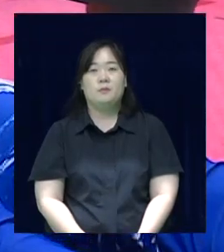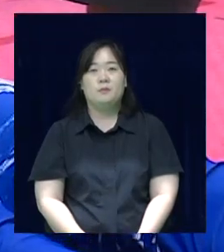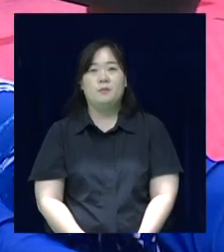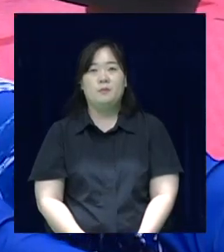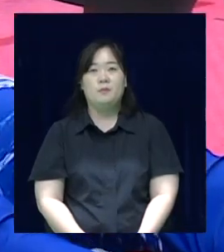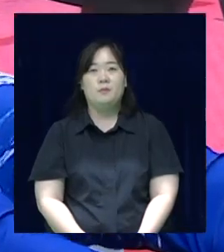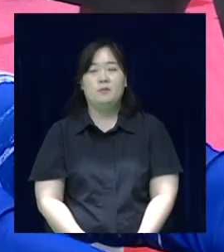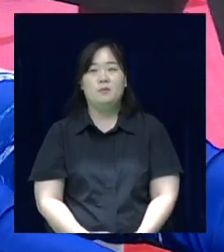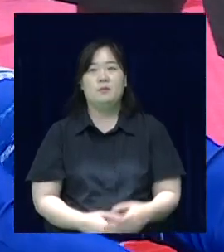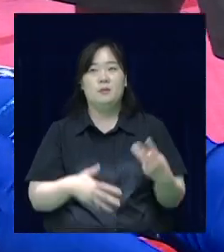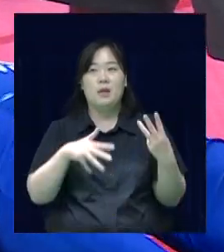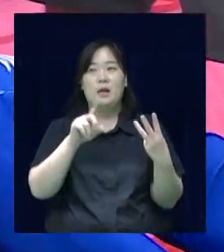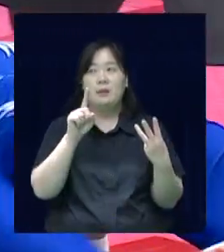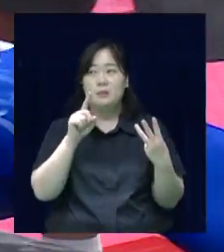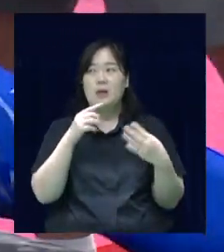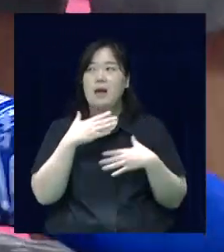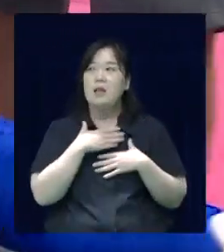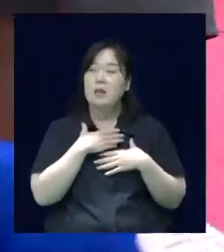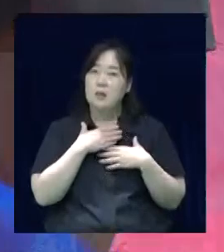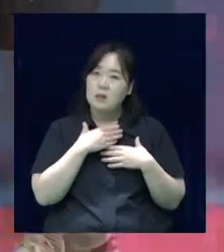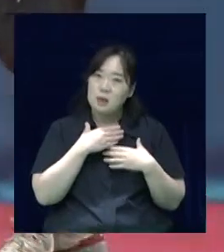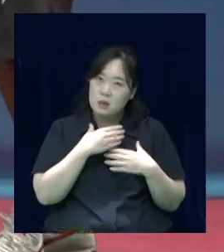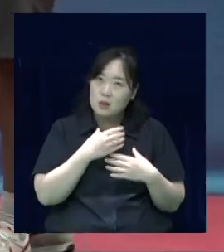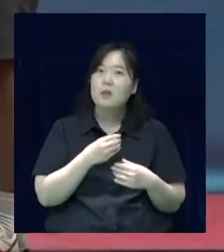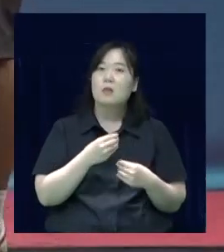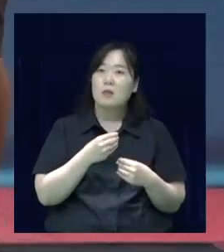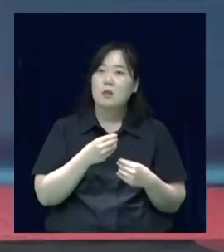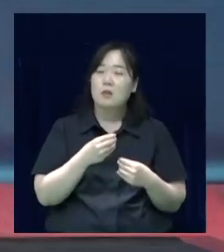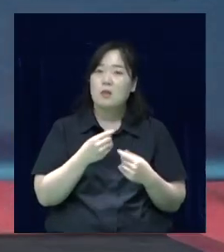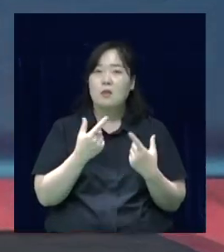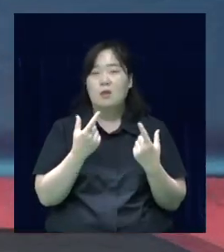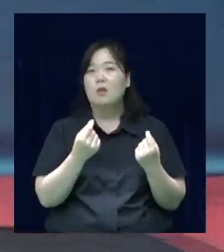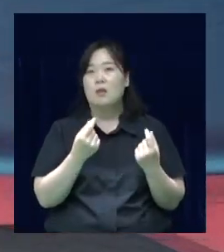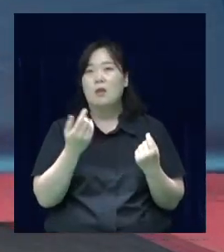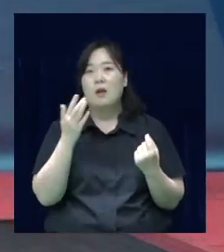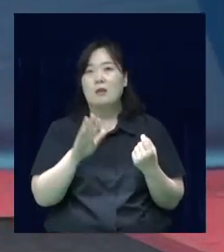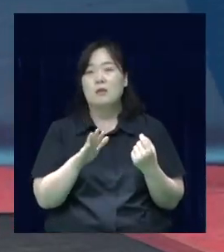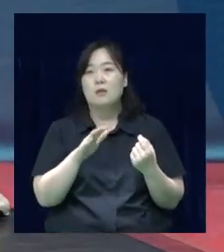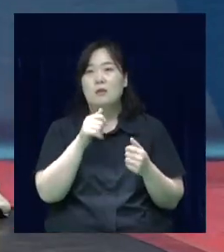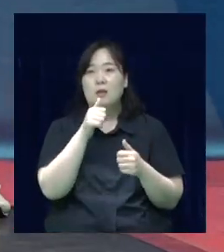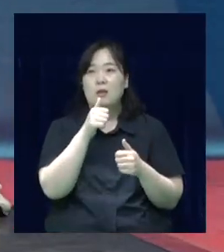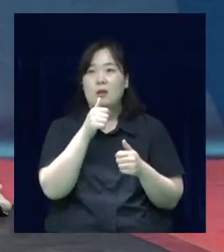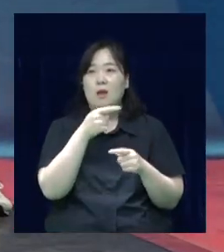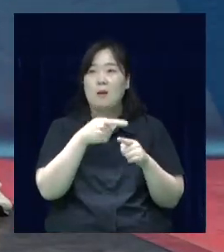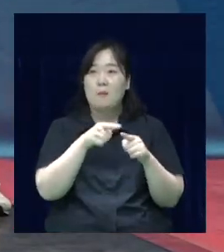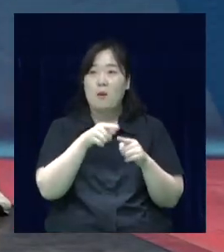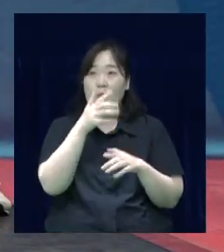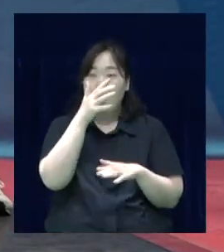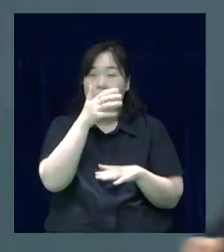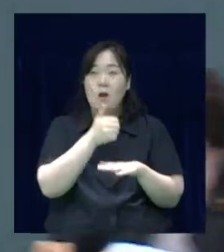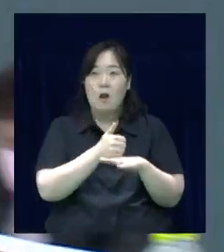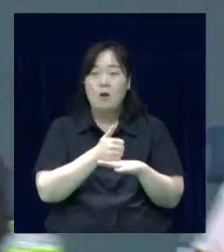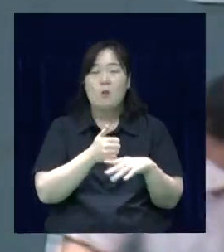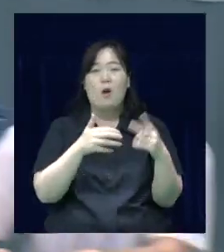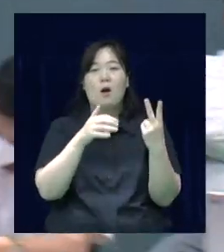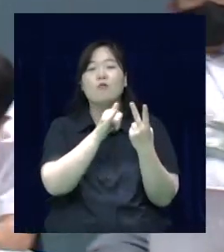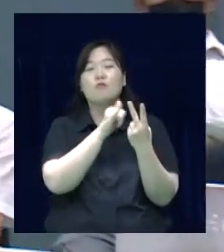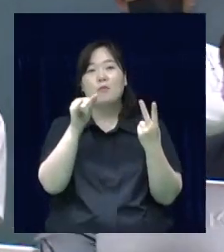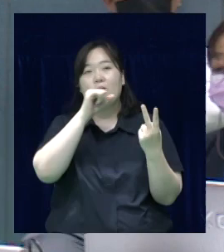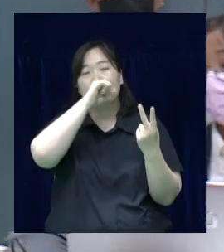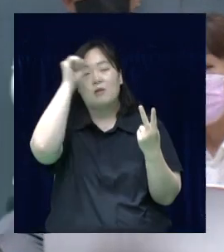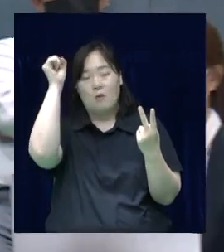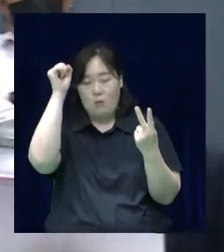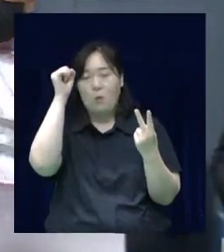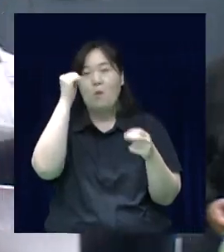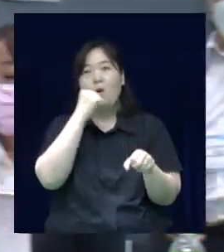3차 시도 안정적인 모습을 보여준 것 같은데요. 예. 판정은 어떨지 두 명의 심판이 성공을